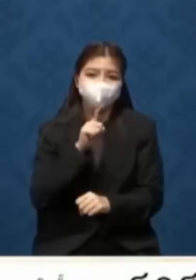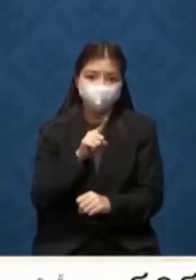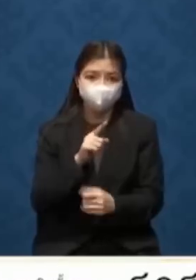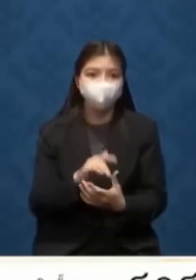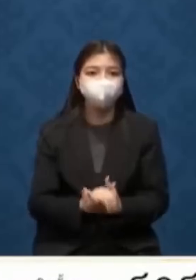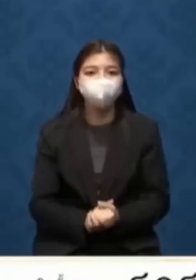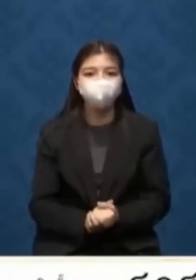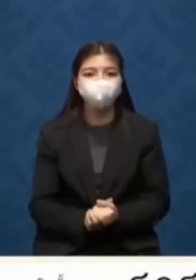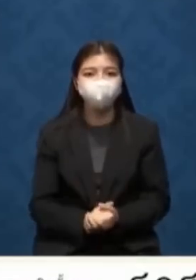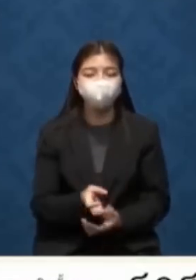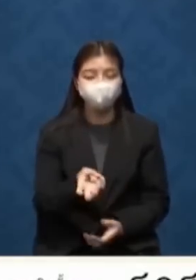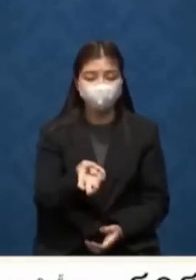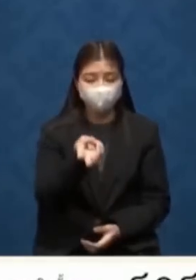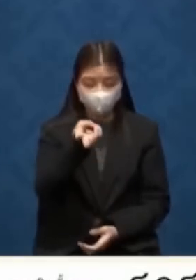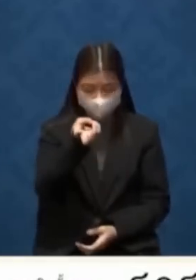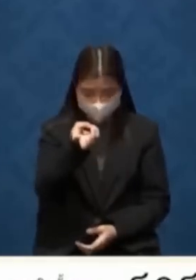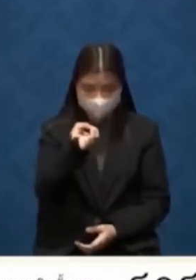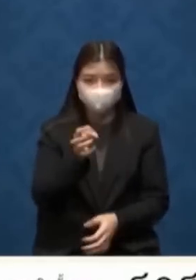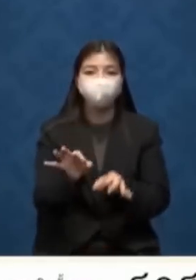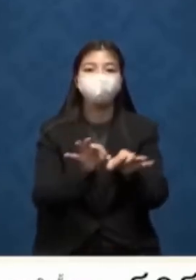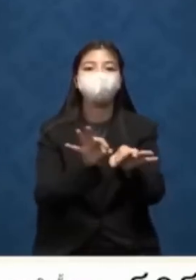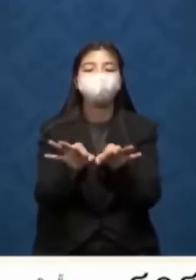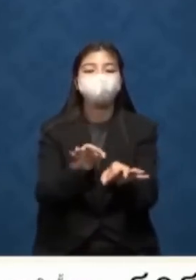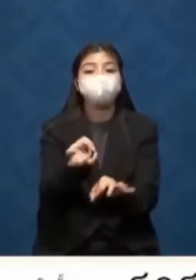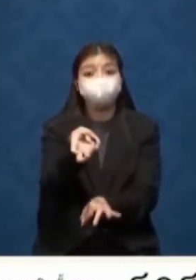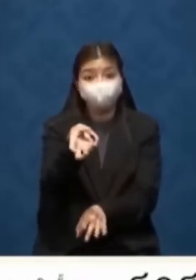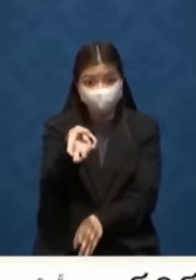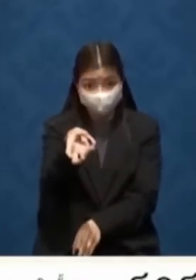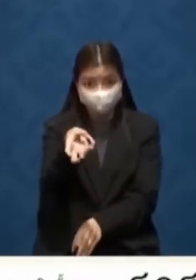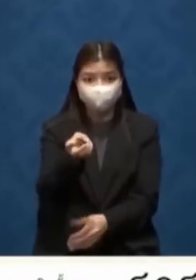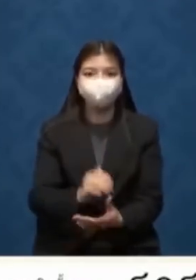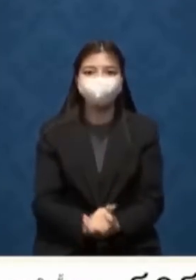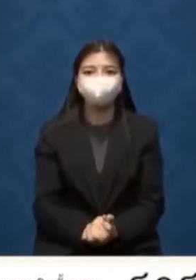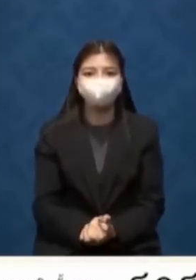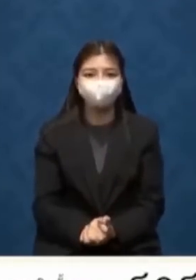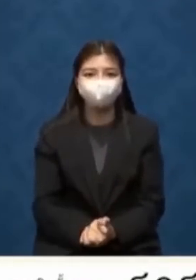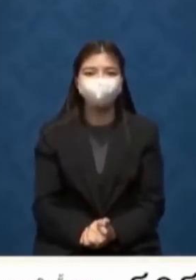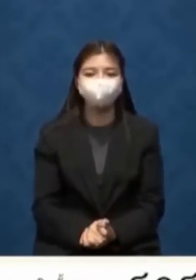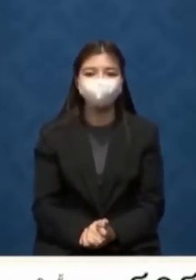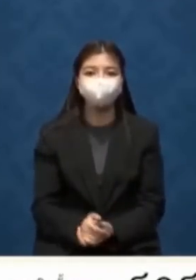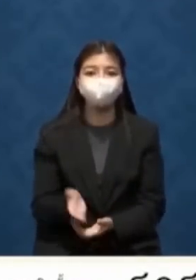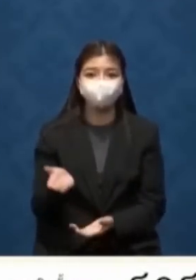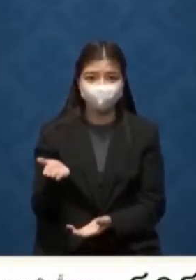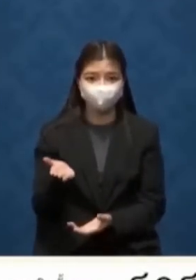ครับผมขออนุญาตชี้แจงเพิ่มเติมนะฮะ อนุญาตครับเชิญครับ